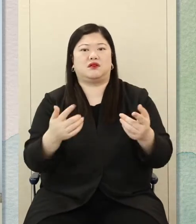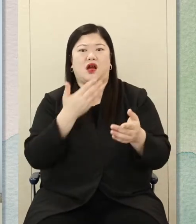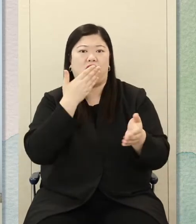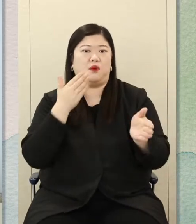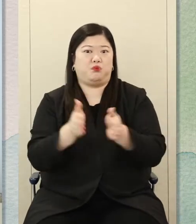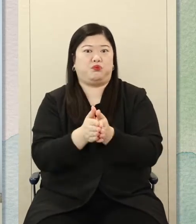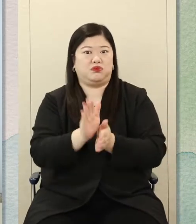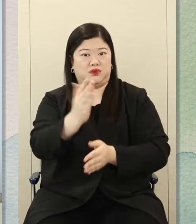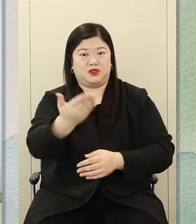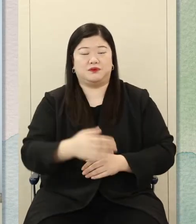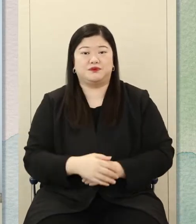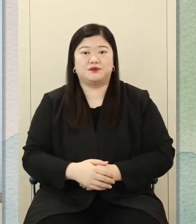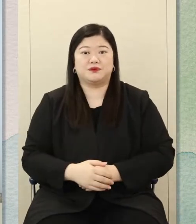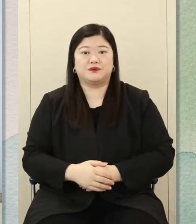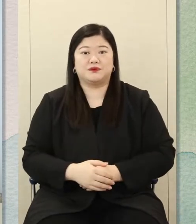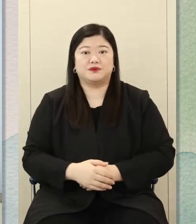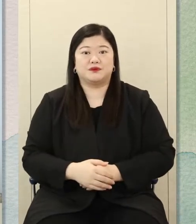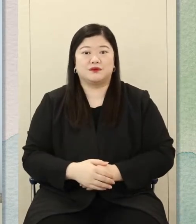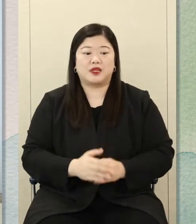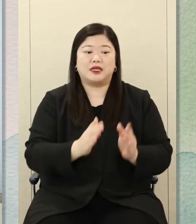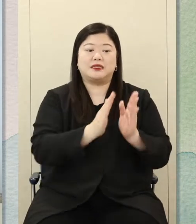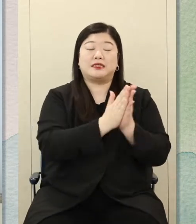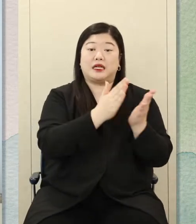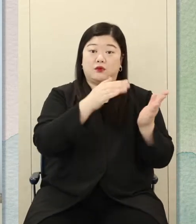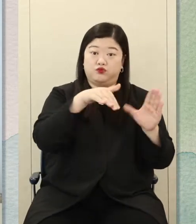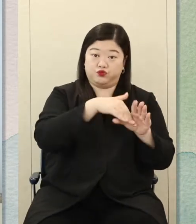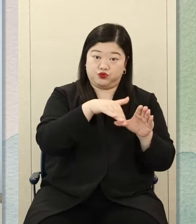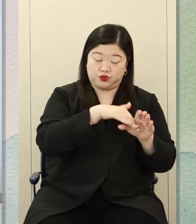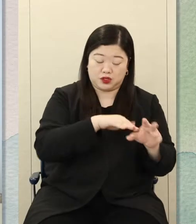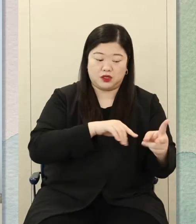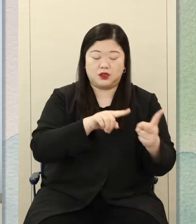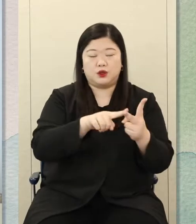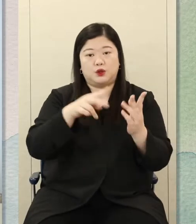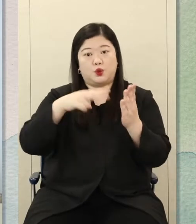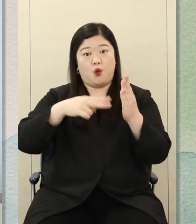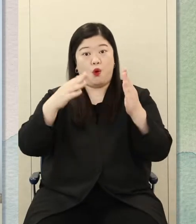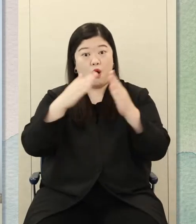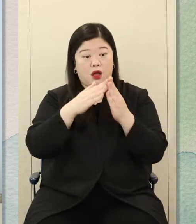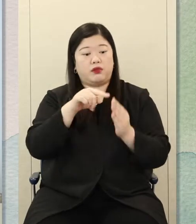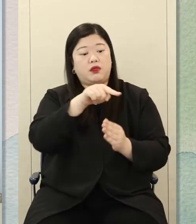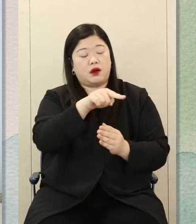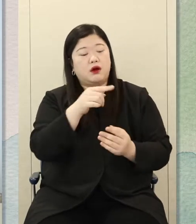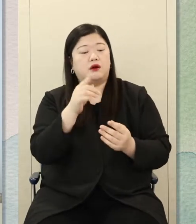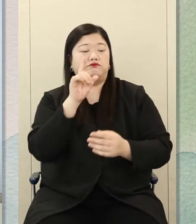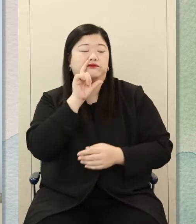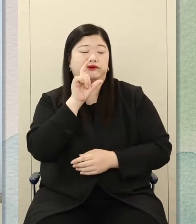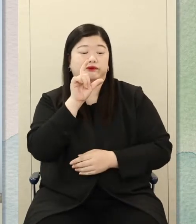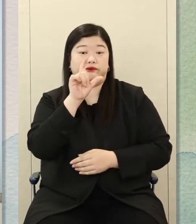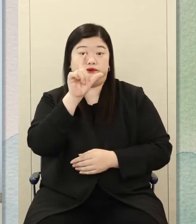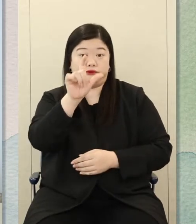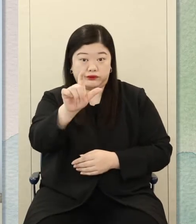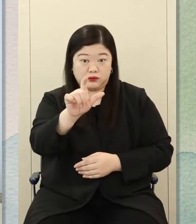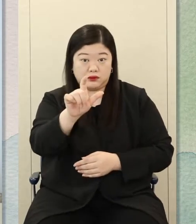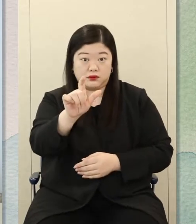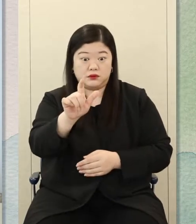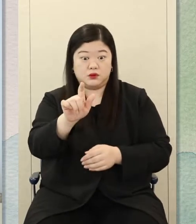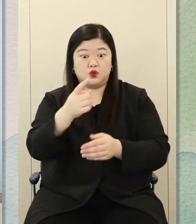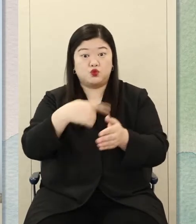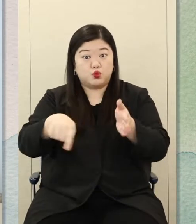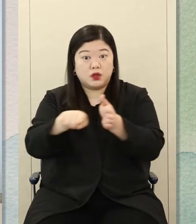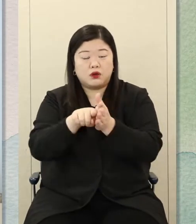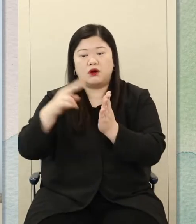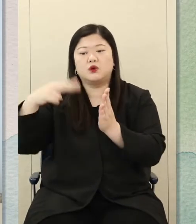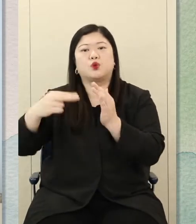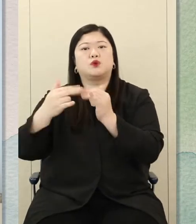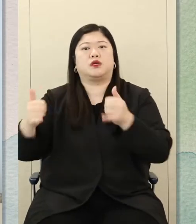도서관 이나 이런 책문화를 살리기 위해서 내지는 책문화를 유지하기 위해서 독자를 어떻게 하면